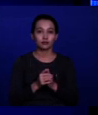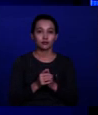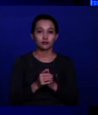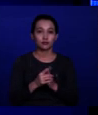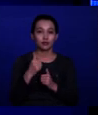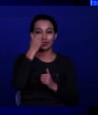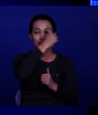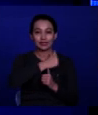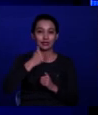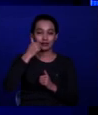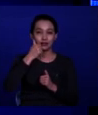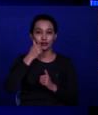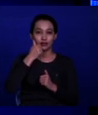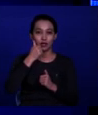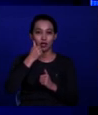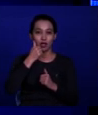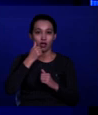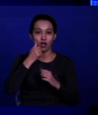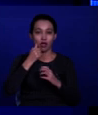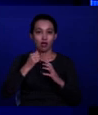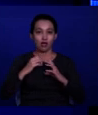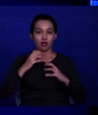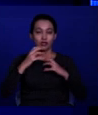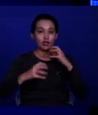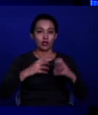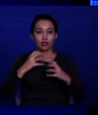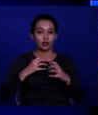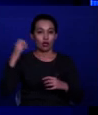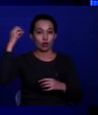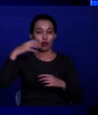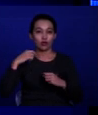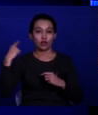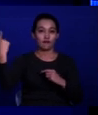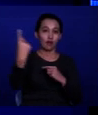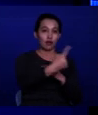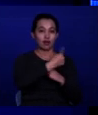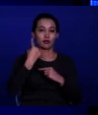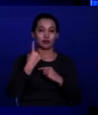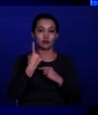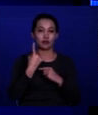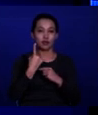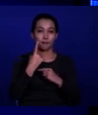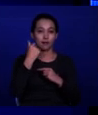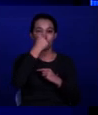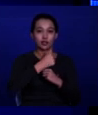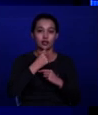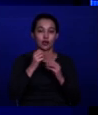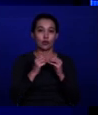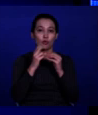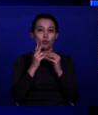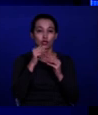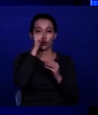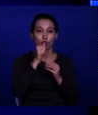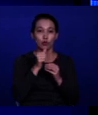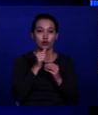Yil yerning quyosh atrofida bir marta aylanib chiqishiga ketgan vaqt. Bir yil 12